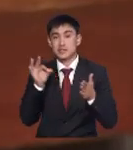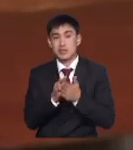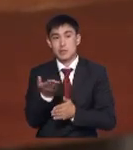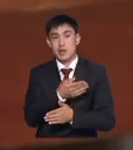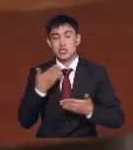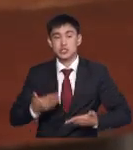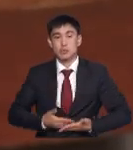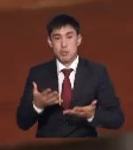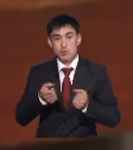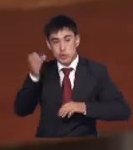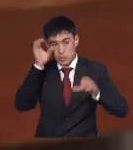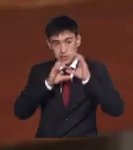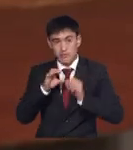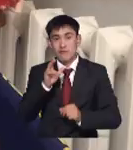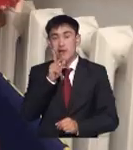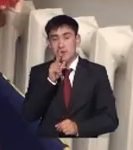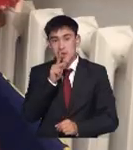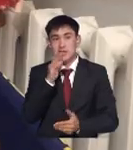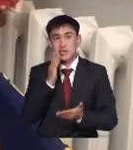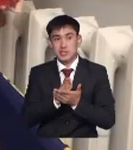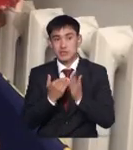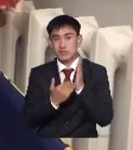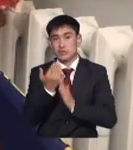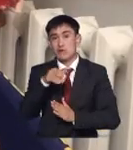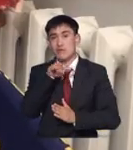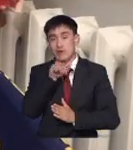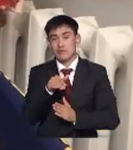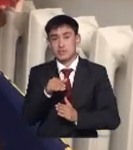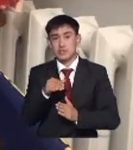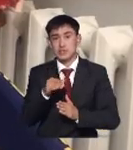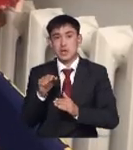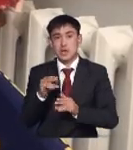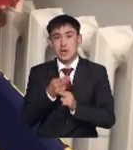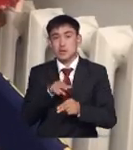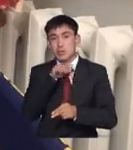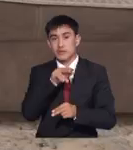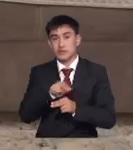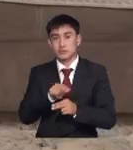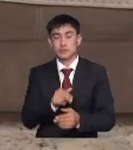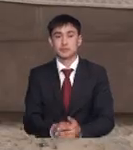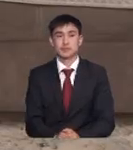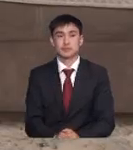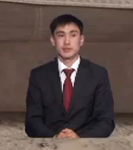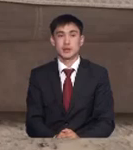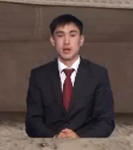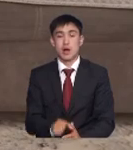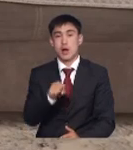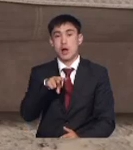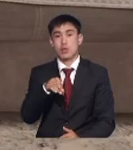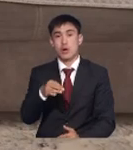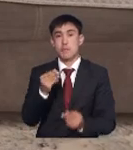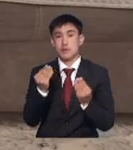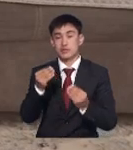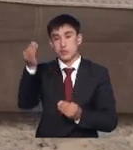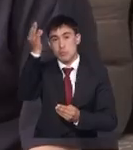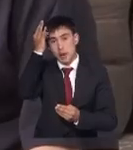жизни - получить образование в Южной Кореи где есть высококвалифицированная облада этой профессии у Алуа превосходная память и